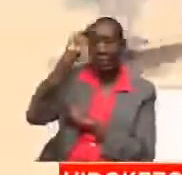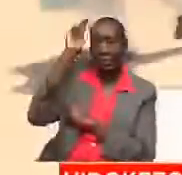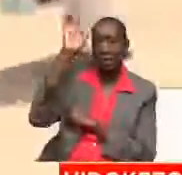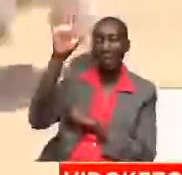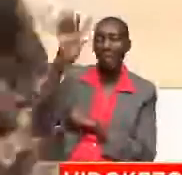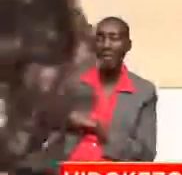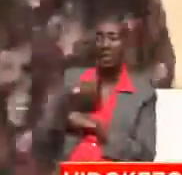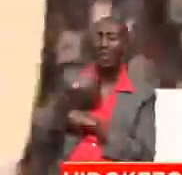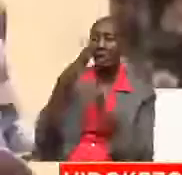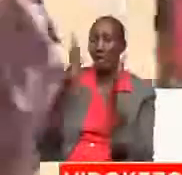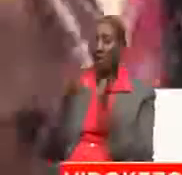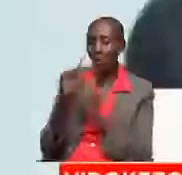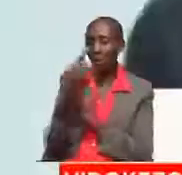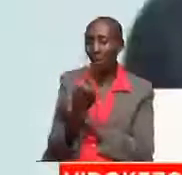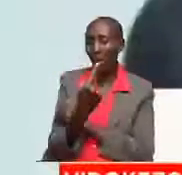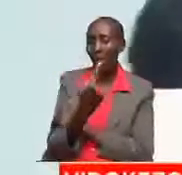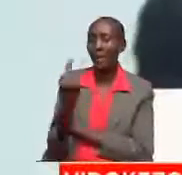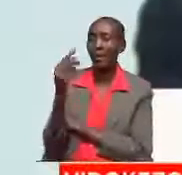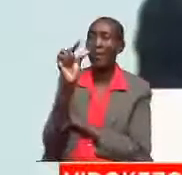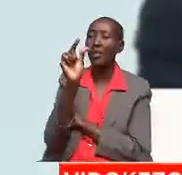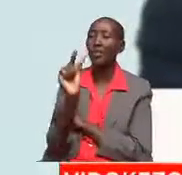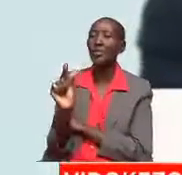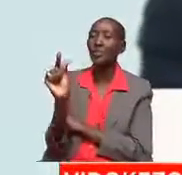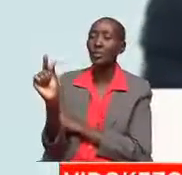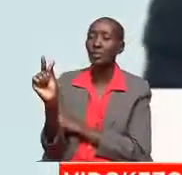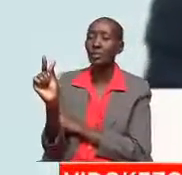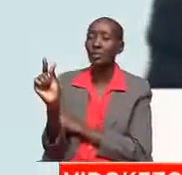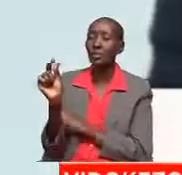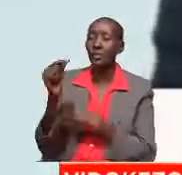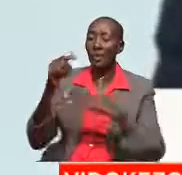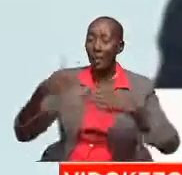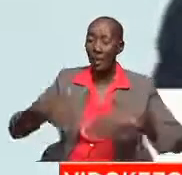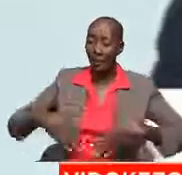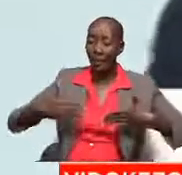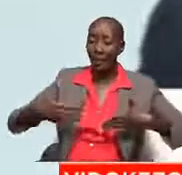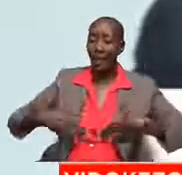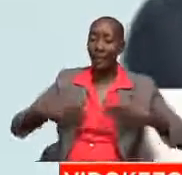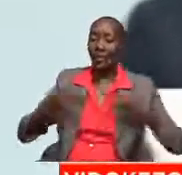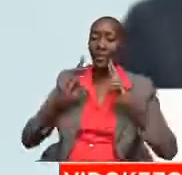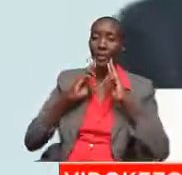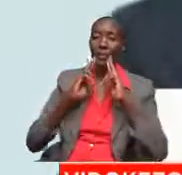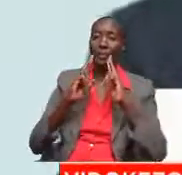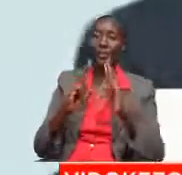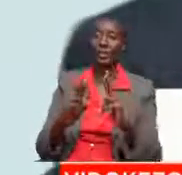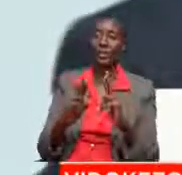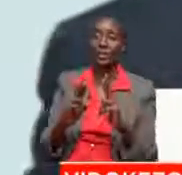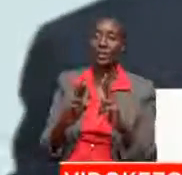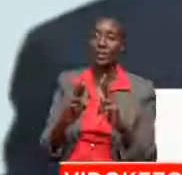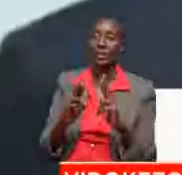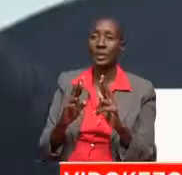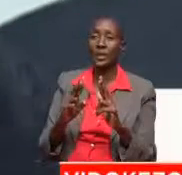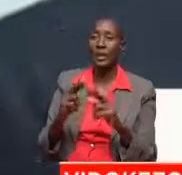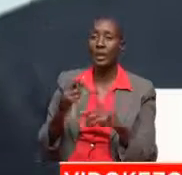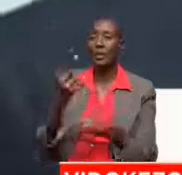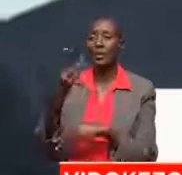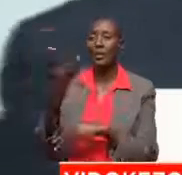zikiandikisha mtu 1 kila kaunti. I am pleased to report that over the last 24